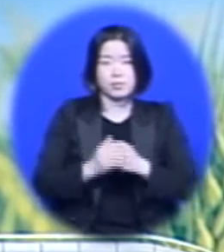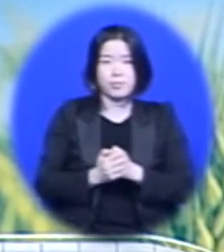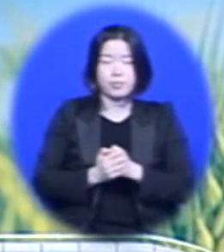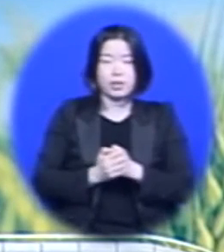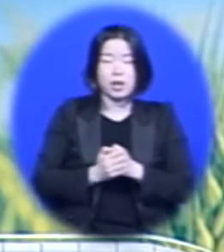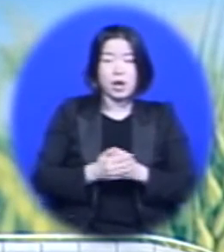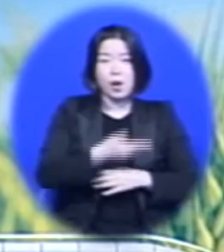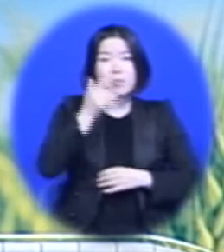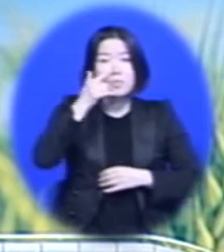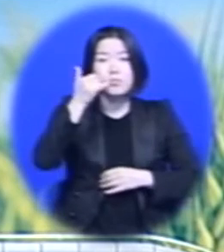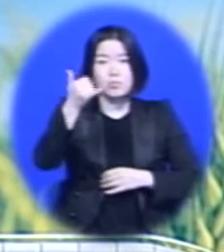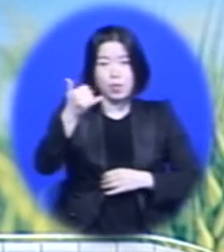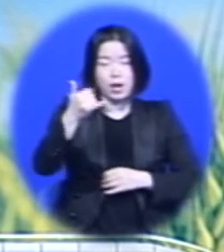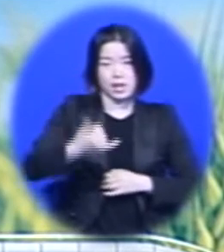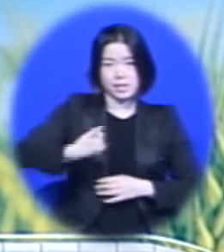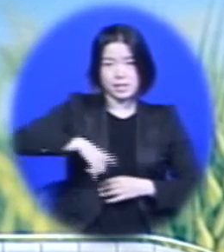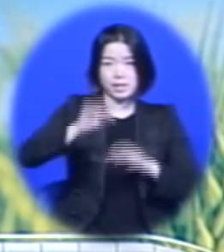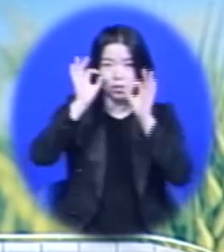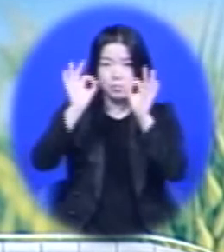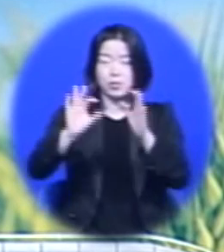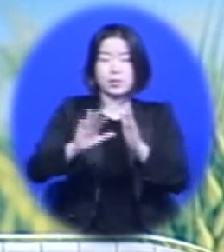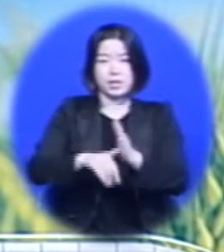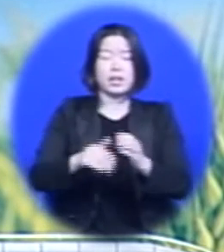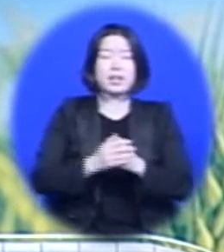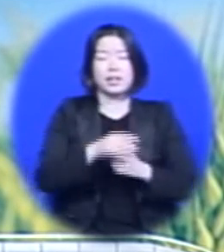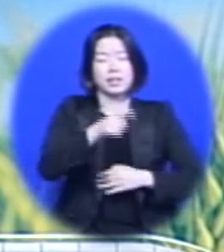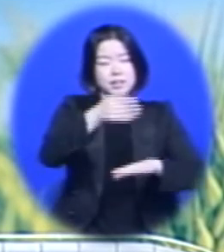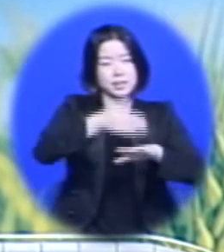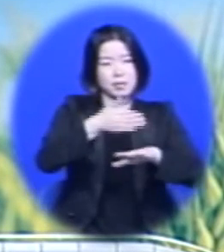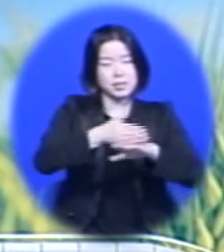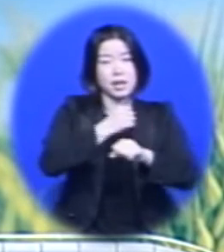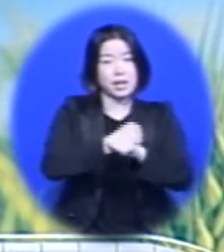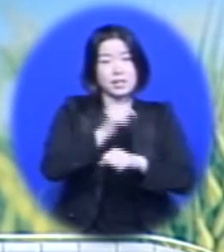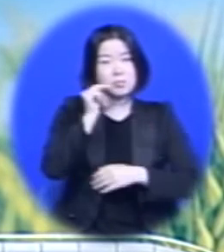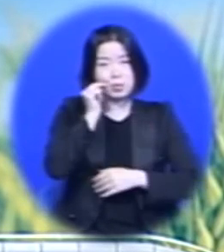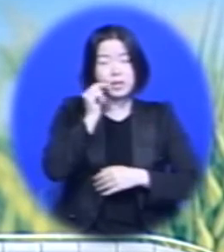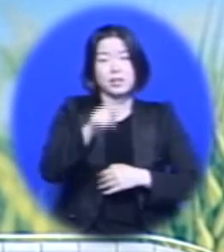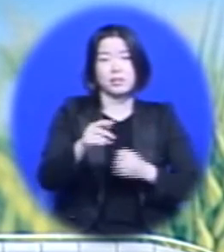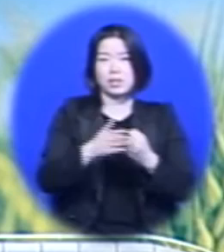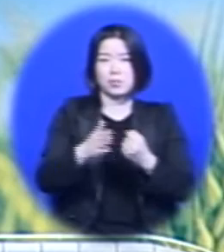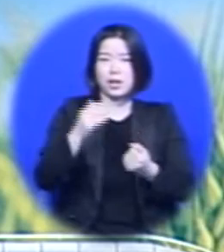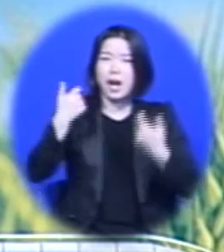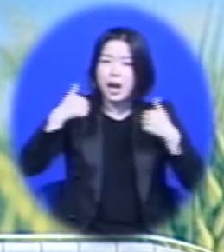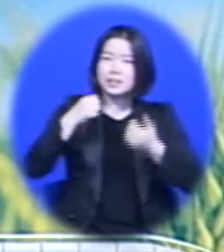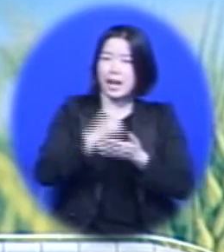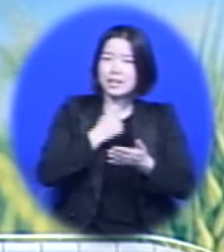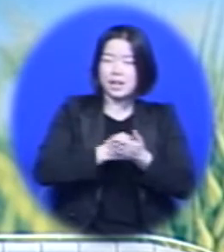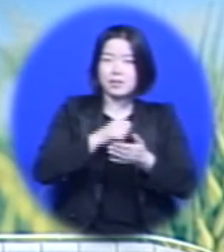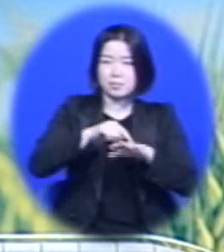여러분, 부모가 자녀들을 볼때그 감사하지 못하는 것 때문에 늘 안타까움이